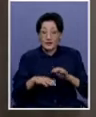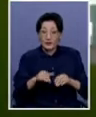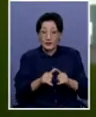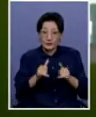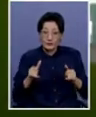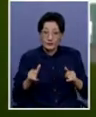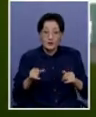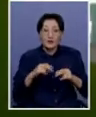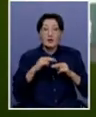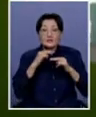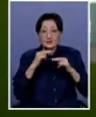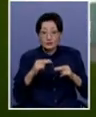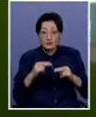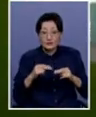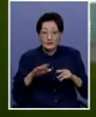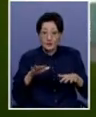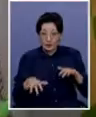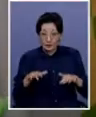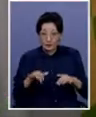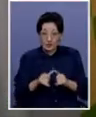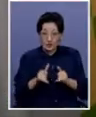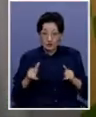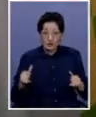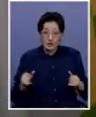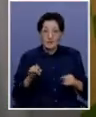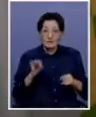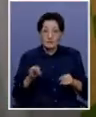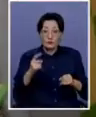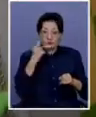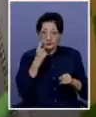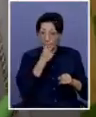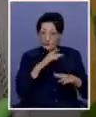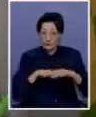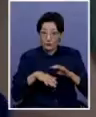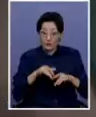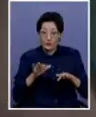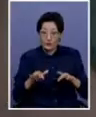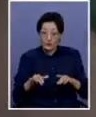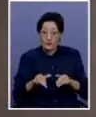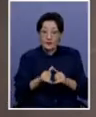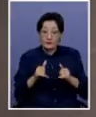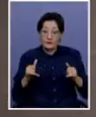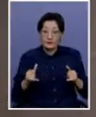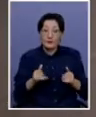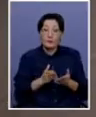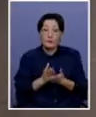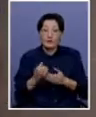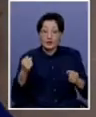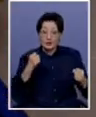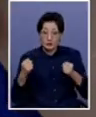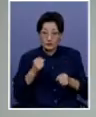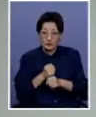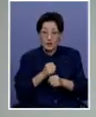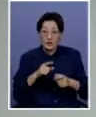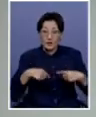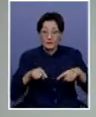дамытуға, зейінін шоғырландыруға, қимыл қозғалысын жетілдіруге, сондай-ақ көзі мен қолының қозғалысын игеруге бағытталған жаттығуларды жасауға болады.